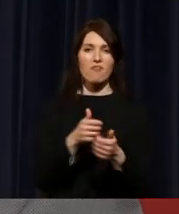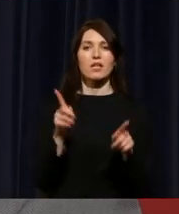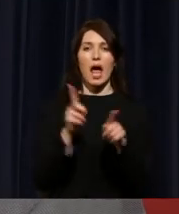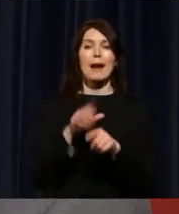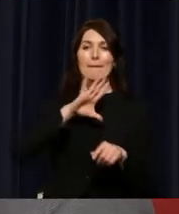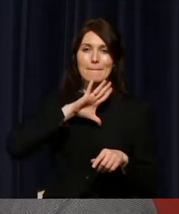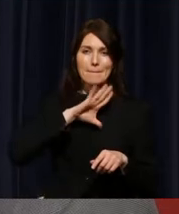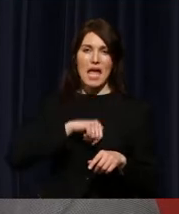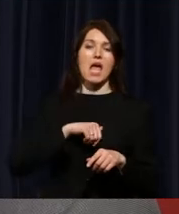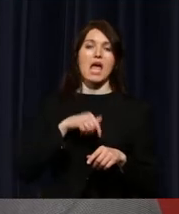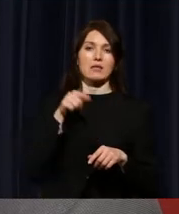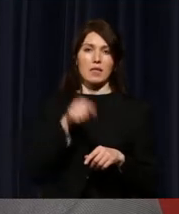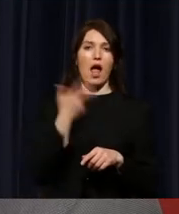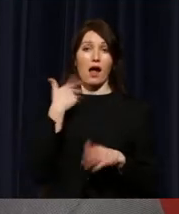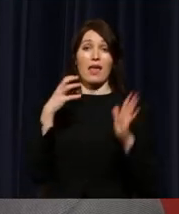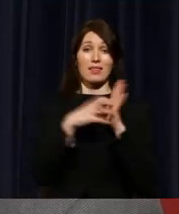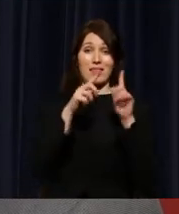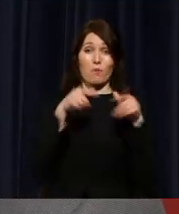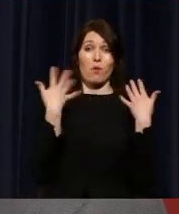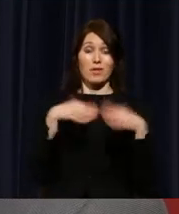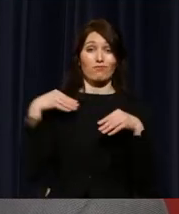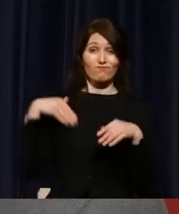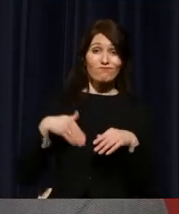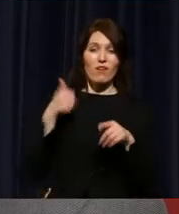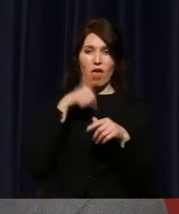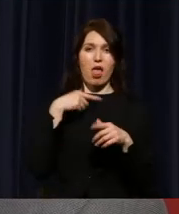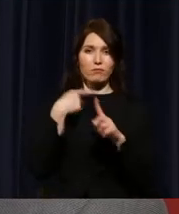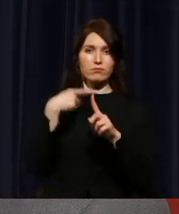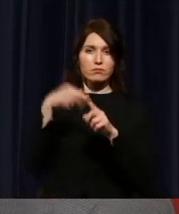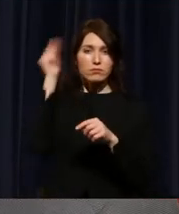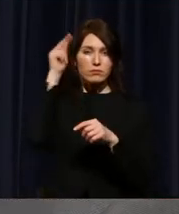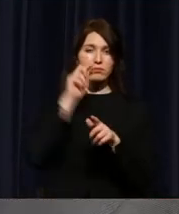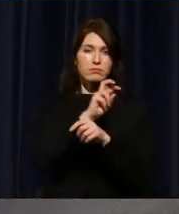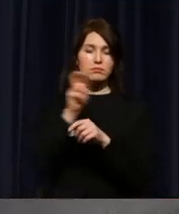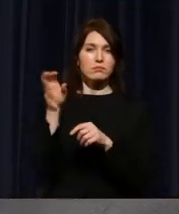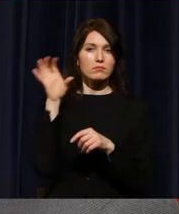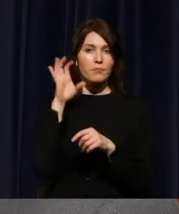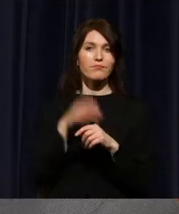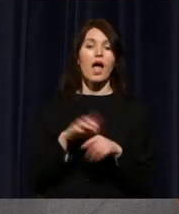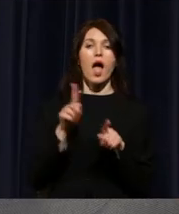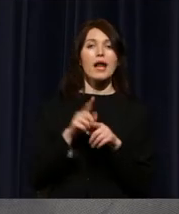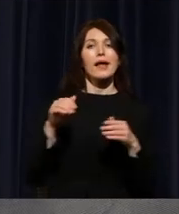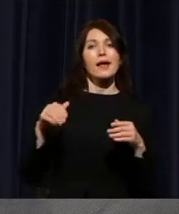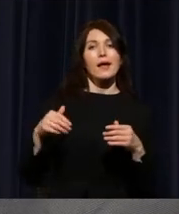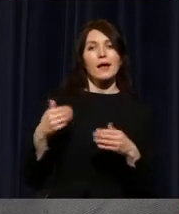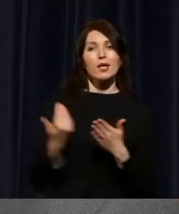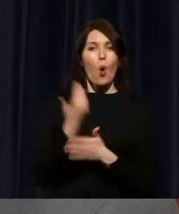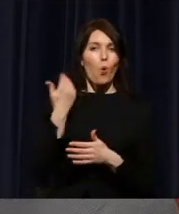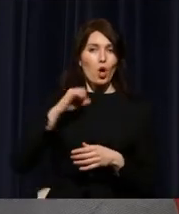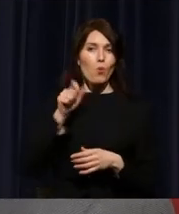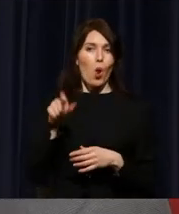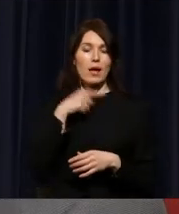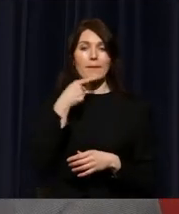pēc tam, kad ir saņemt šis te diploms. Un vēl es jaunajiem kolēģiem arī gribētu pateikt, ka ir jāsaprot